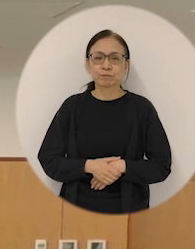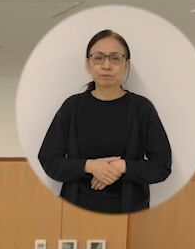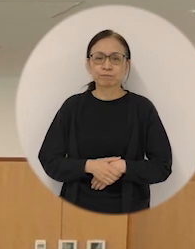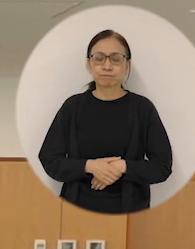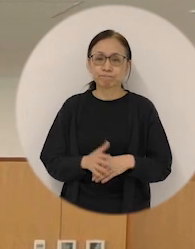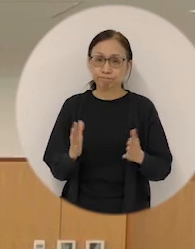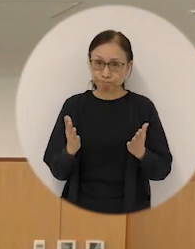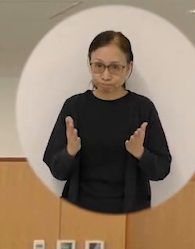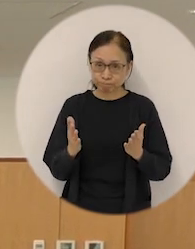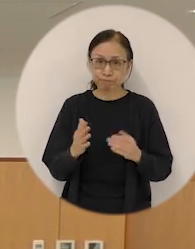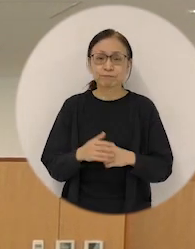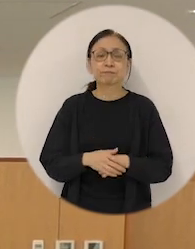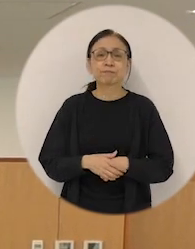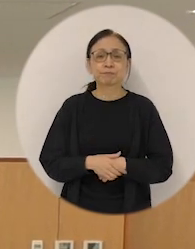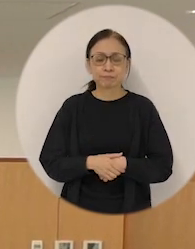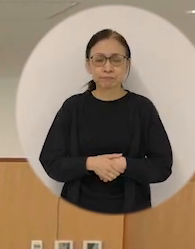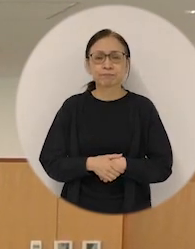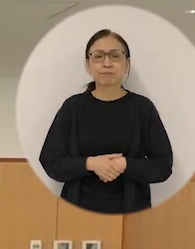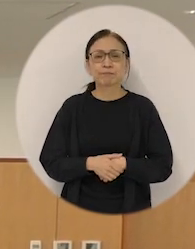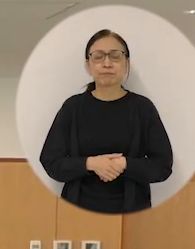よろしいでしょうか。